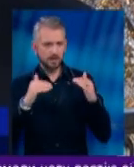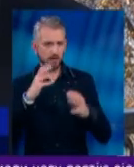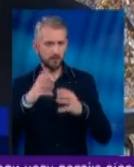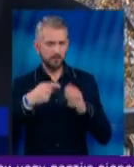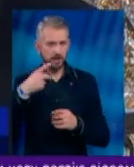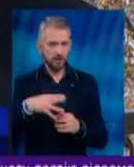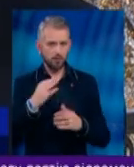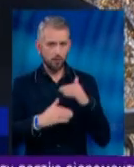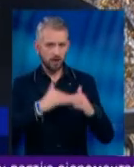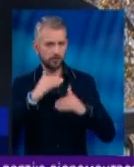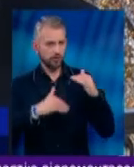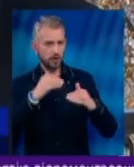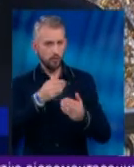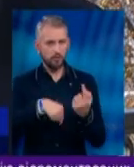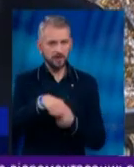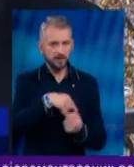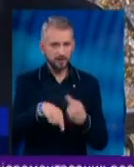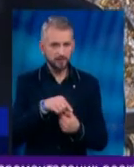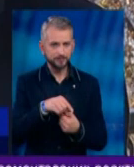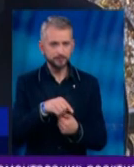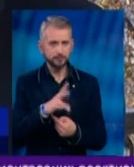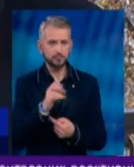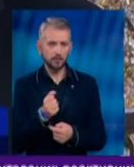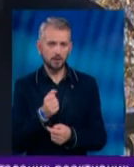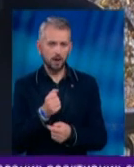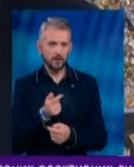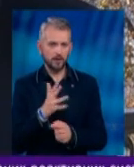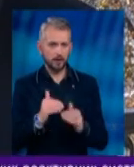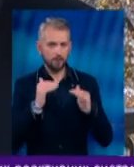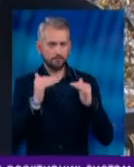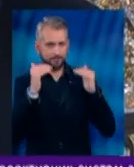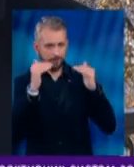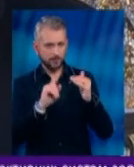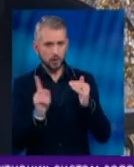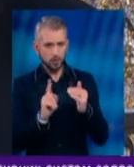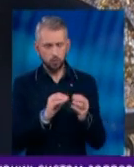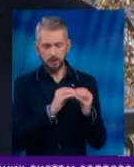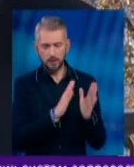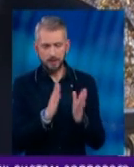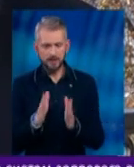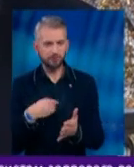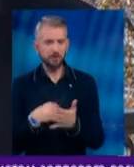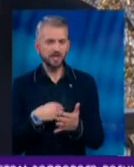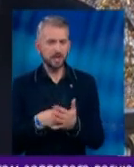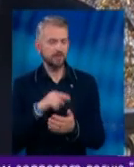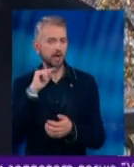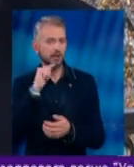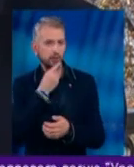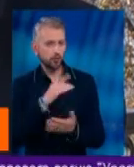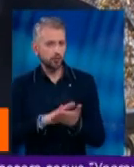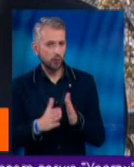по продвижению бизнеса, doing business на ряд позиций, для того, чтобы стабилизировать финансово-экономическую